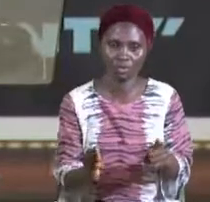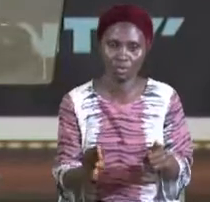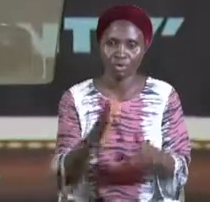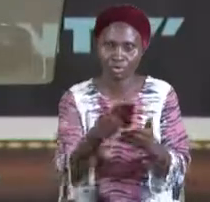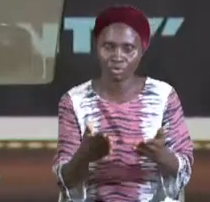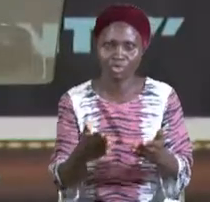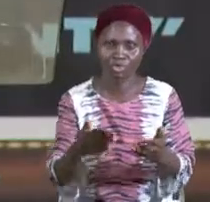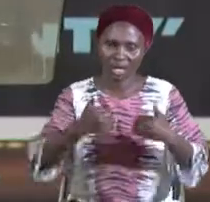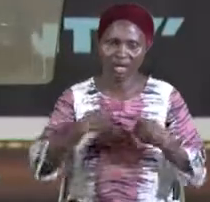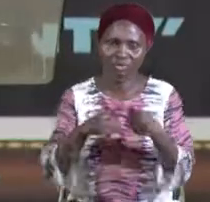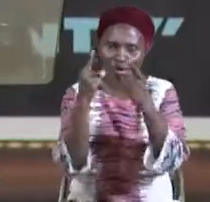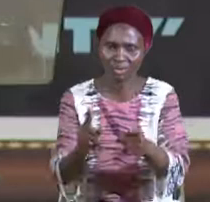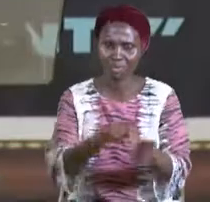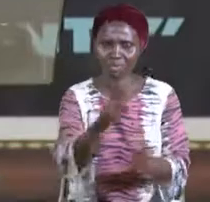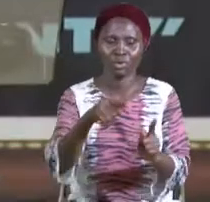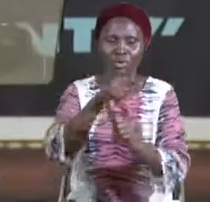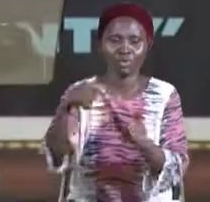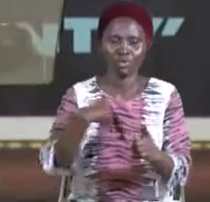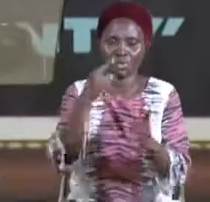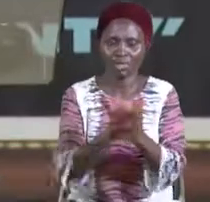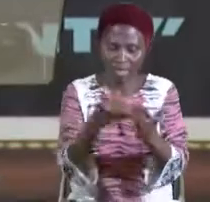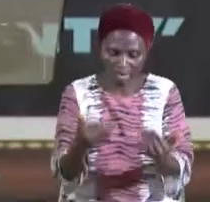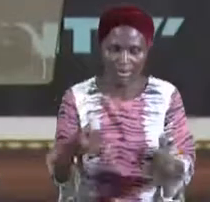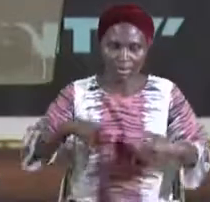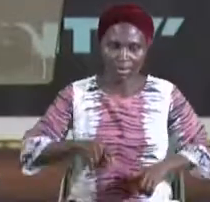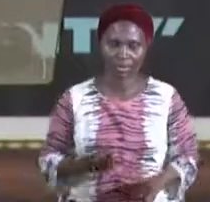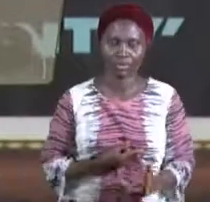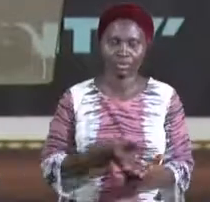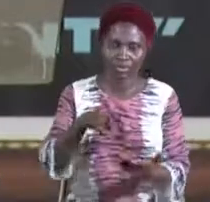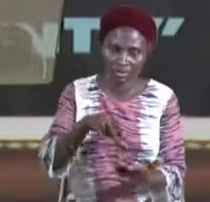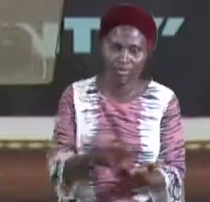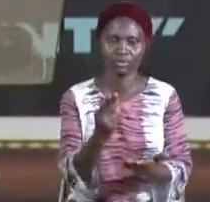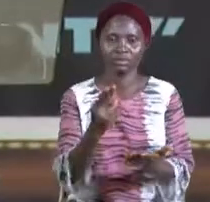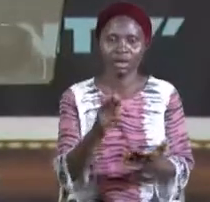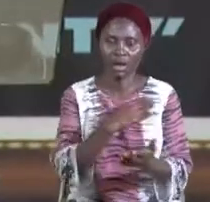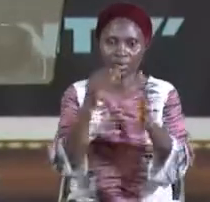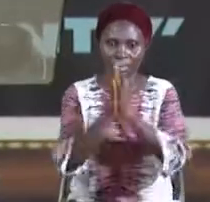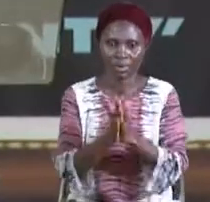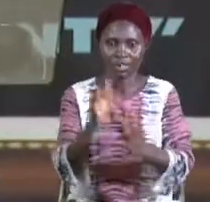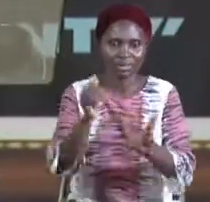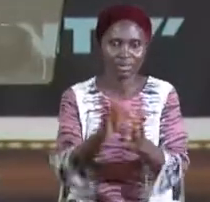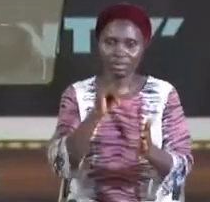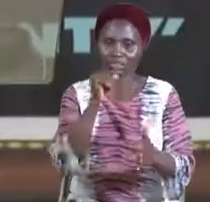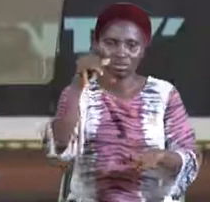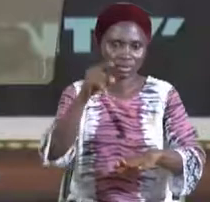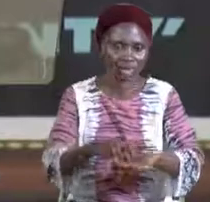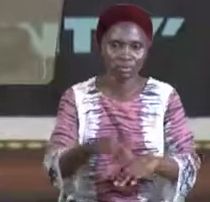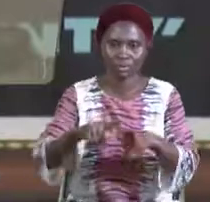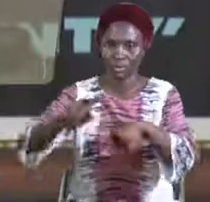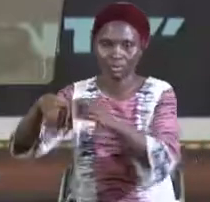qui doit vous arriver, quand nous disons, maintenant levons-nous pour la prière, ce n'est pas le moment de sortir, ce n'est pas le moment de